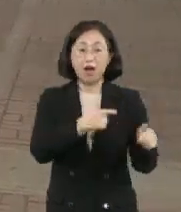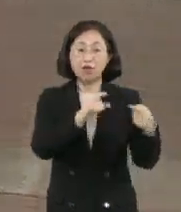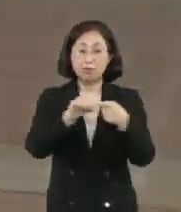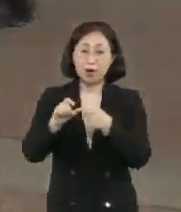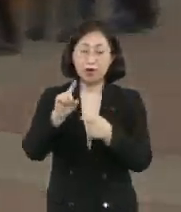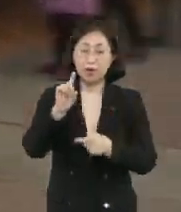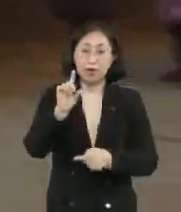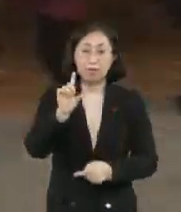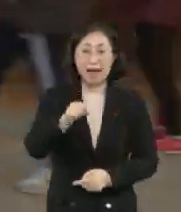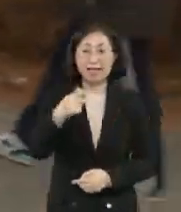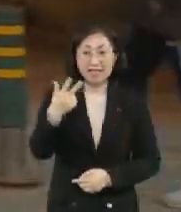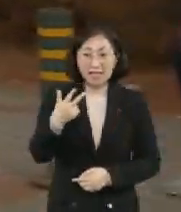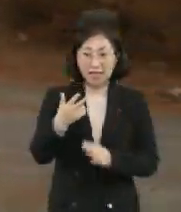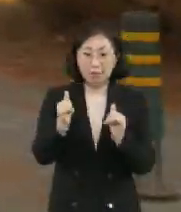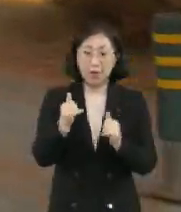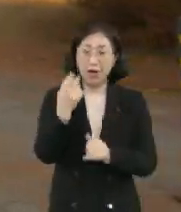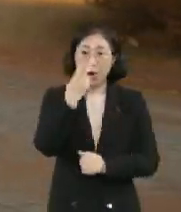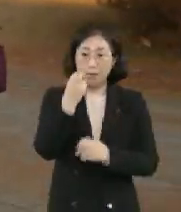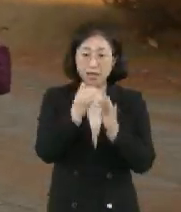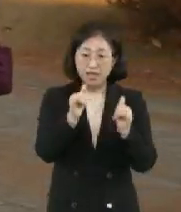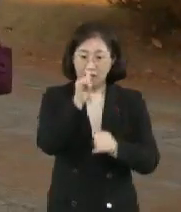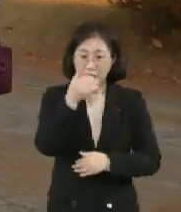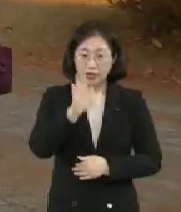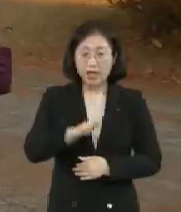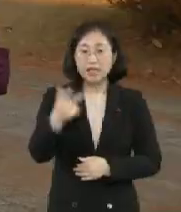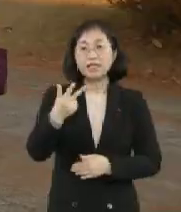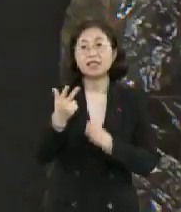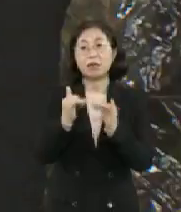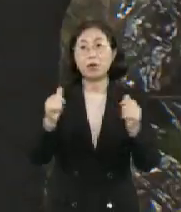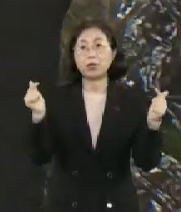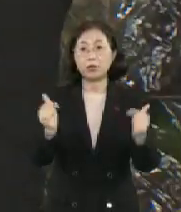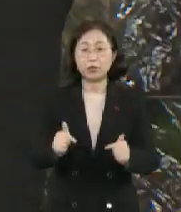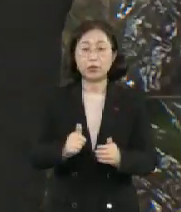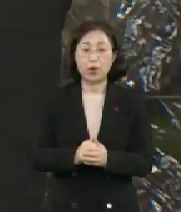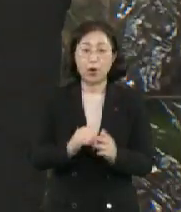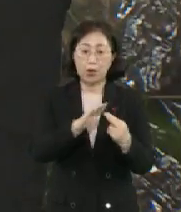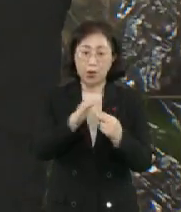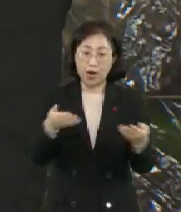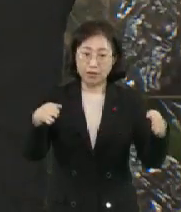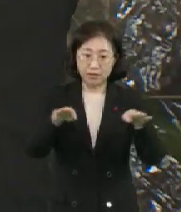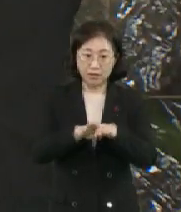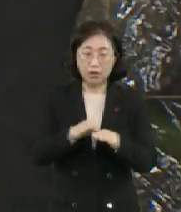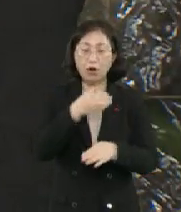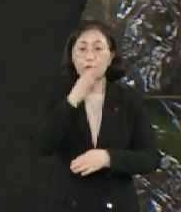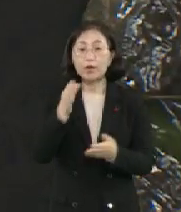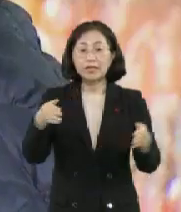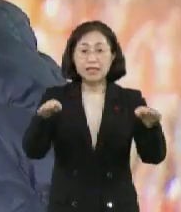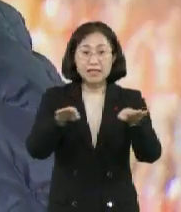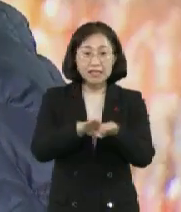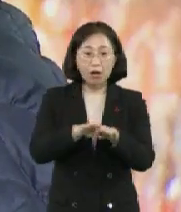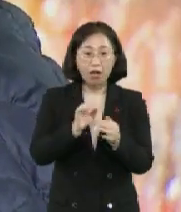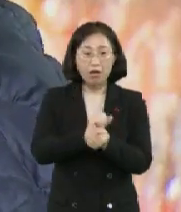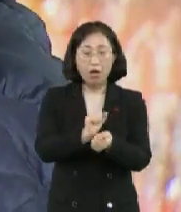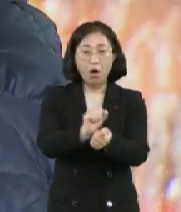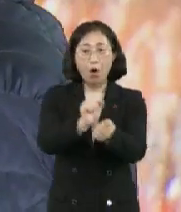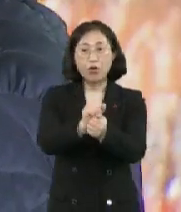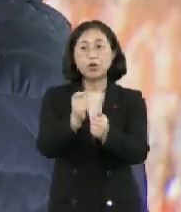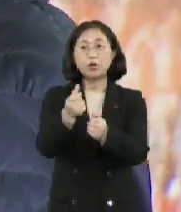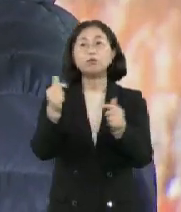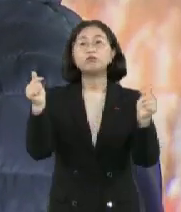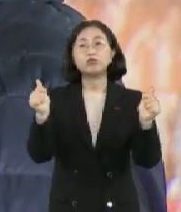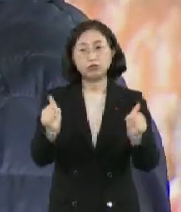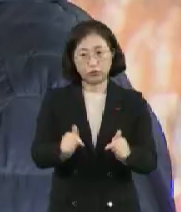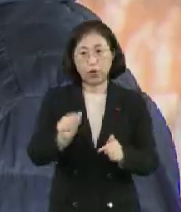평균 17,000여 명의 검사자도 7,000여 명으로 줄어들었는데 요양시설 등 노인시설 집단 감염이 진정된